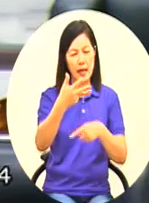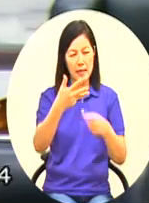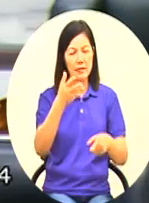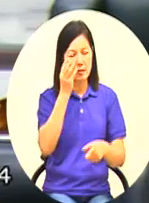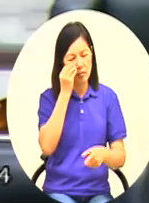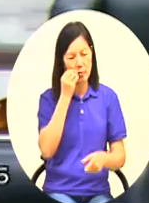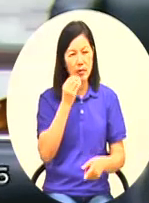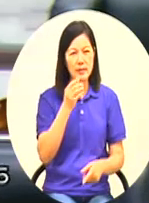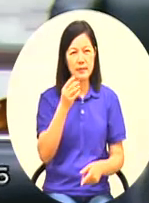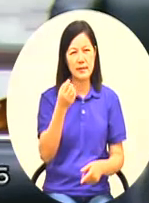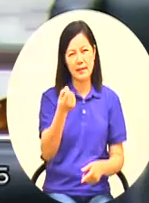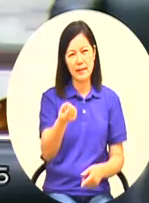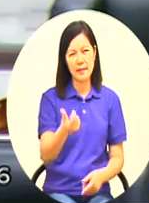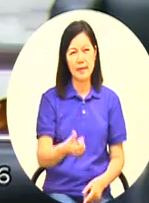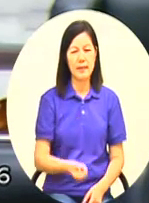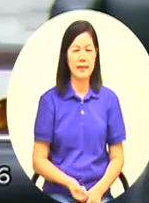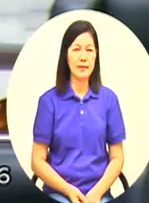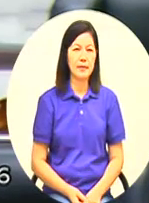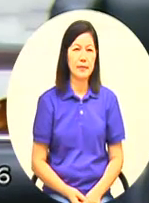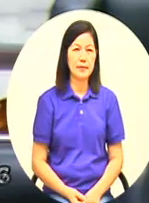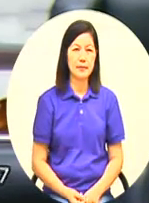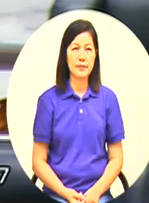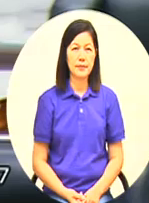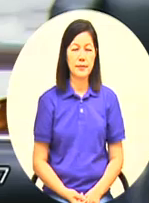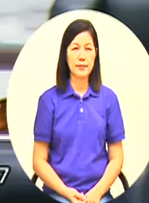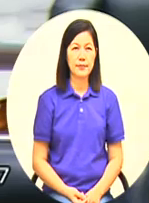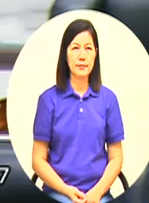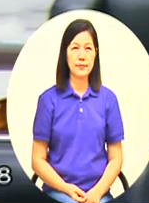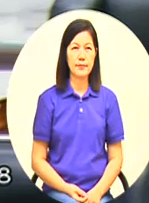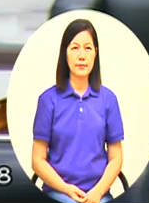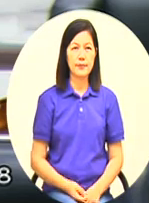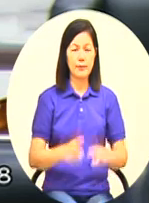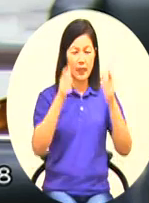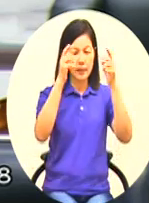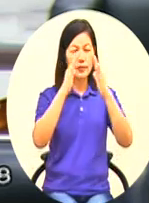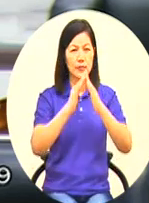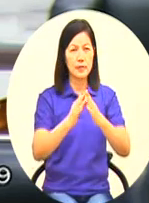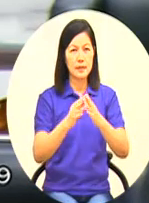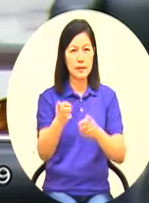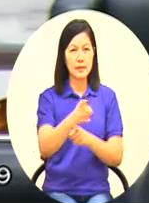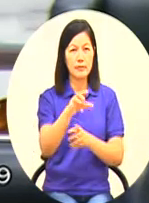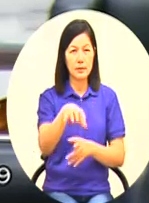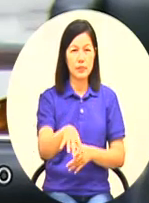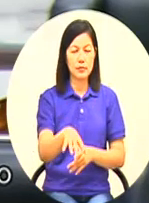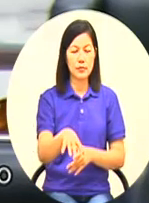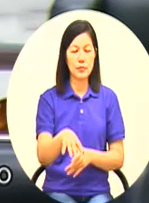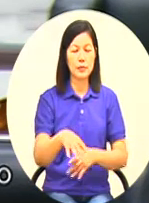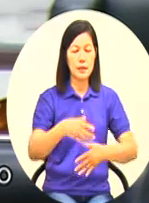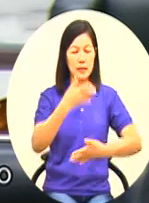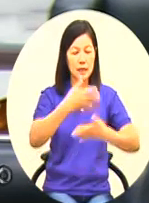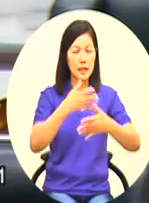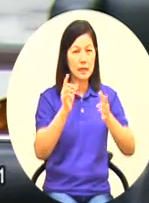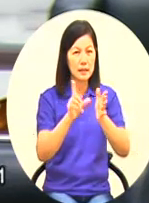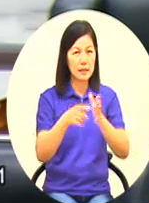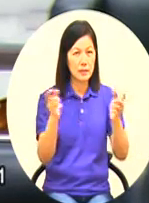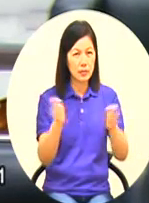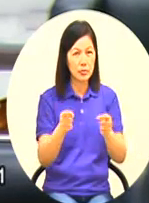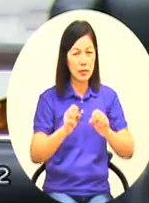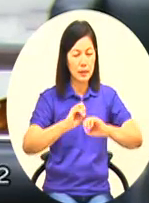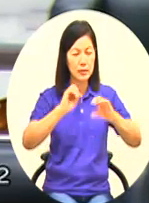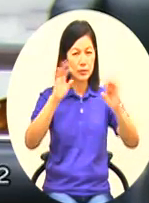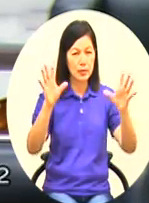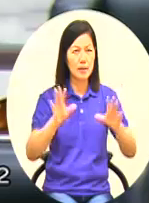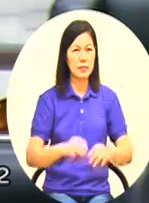看另外我们高雄市消防局微电影的宣导